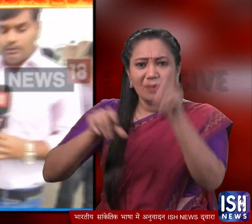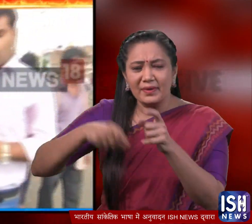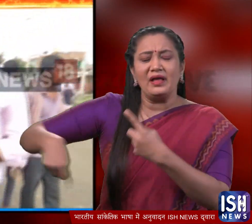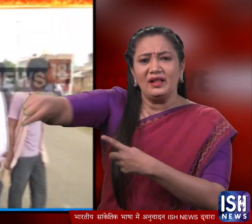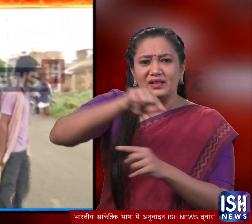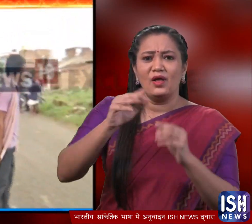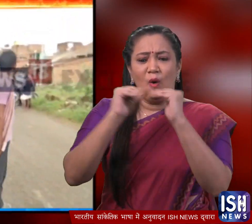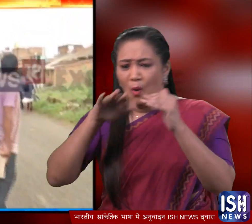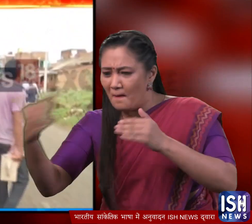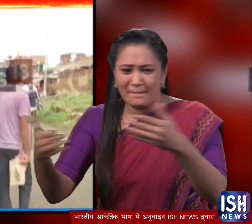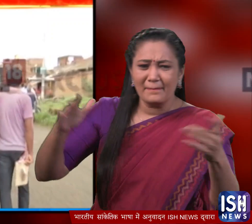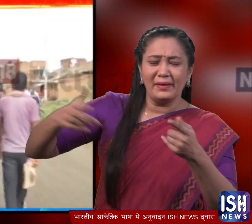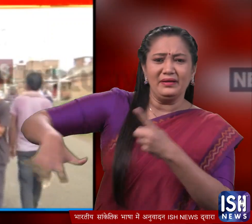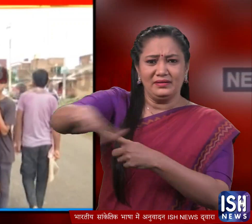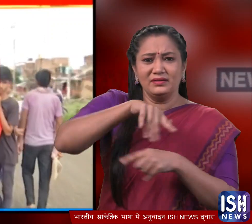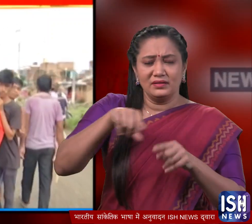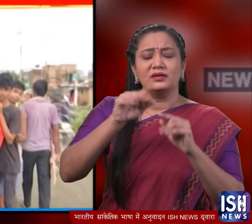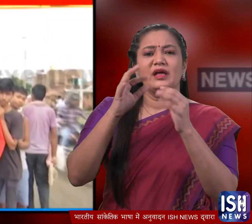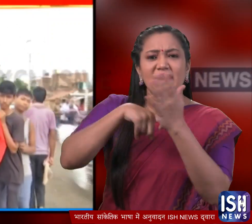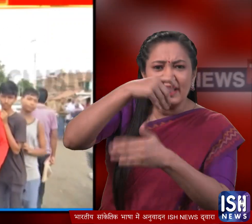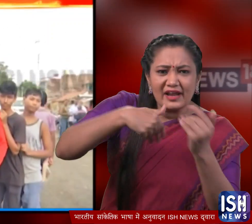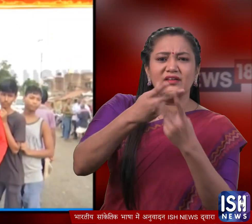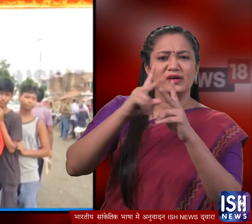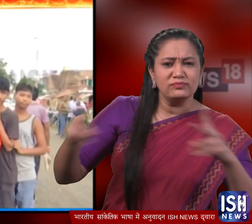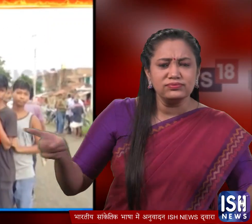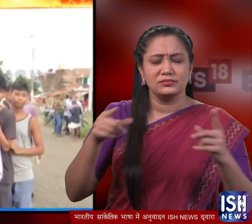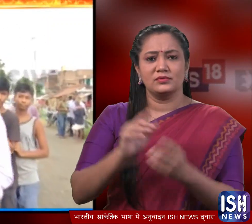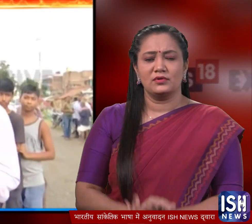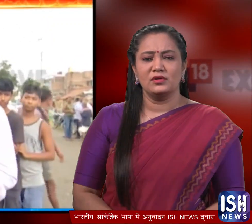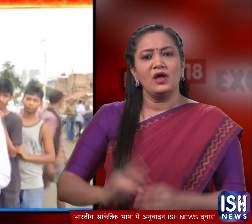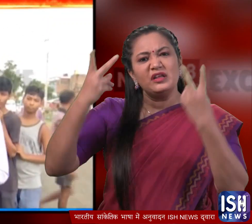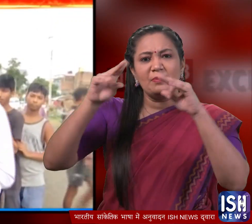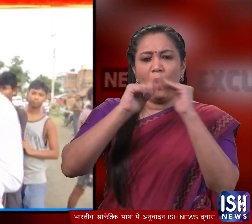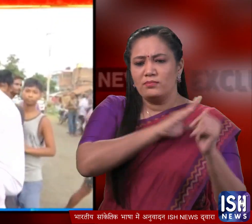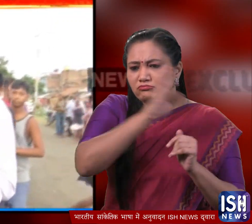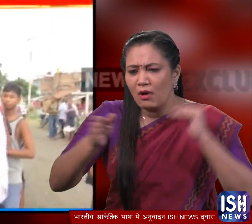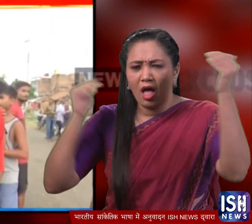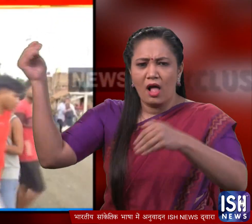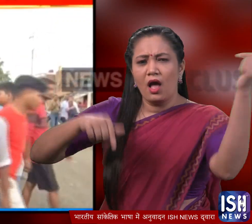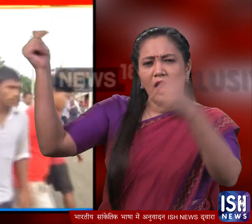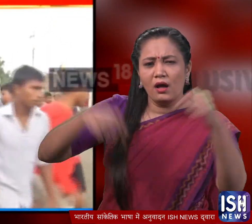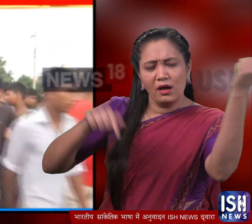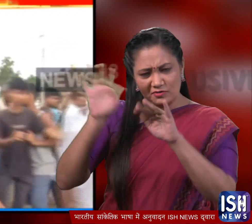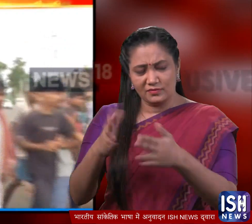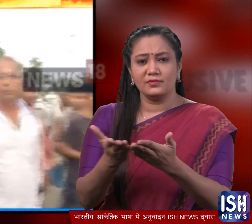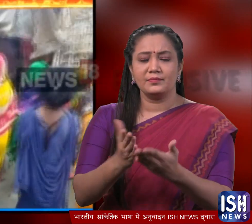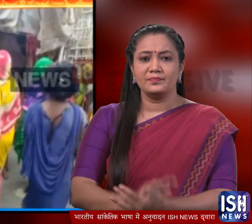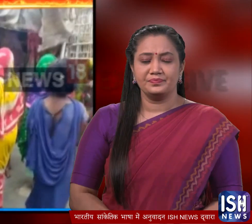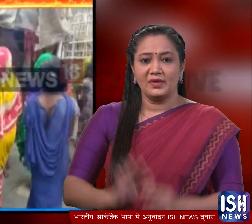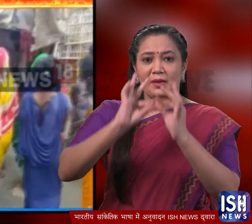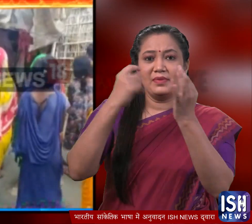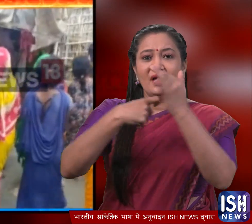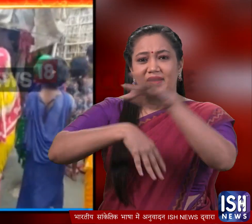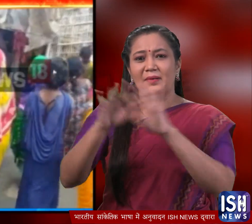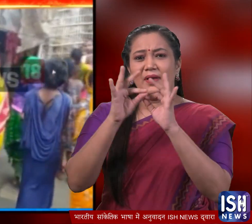और जो आसपास के रहने वाले लोग हैं, जो उनके रिश्तेदार हैं, उनका तांता लगा हुआ है उनके घर पर आने के लिए।